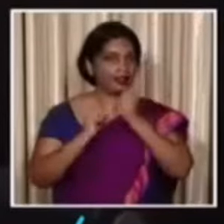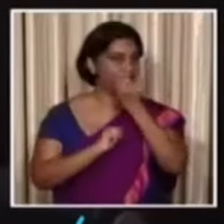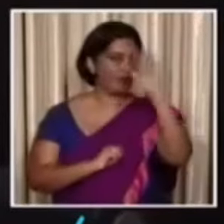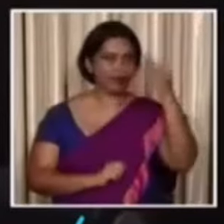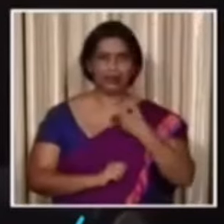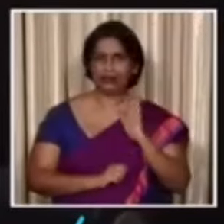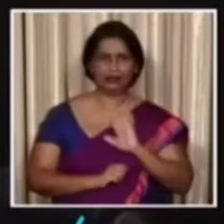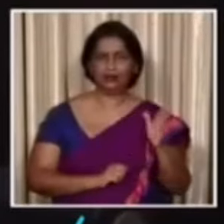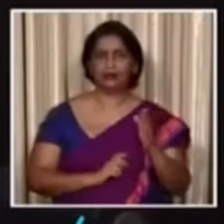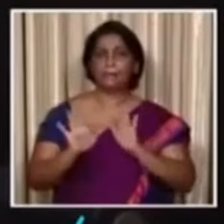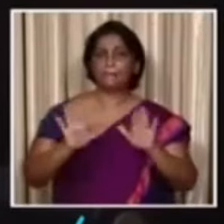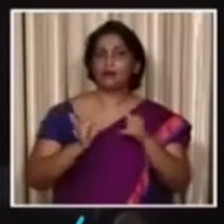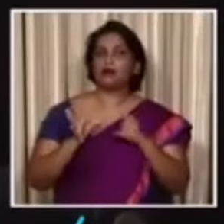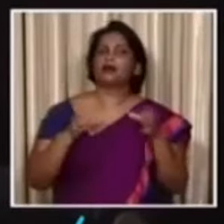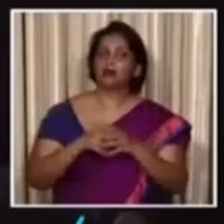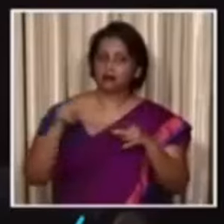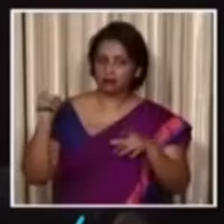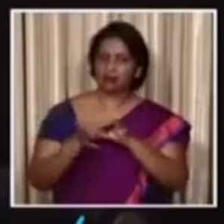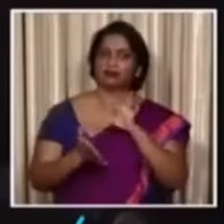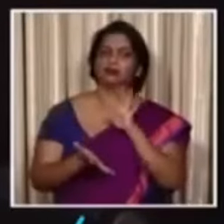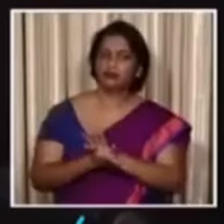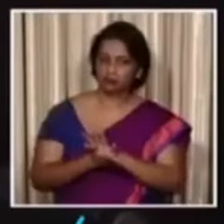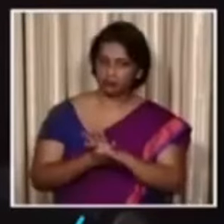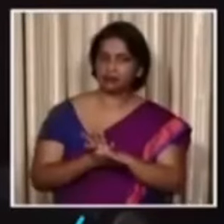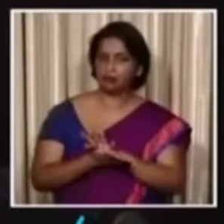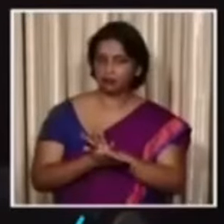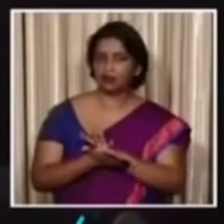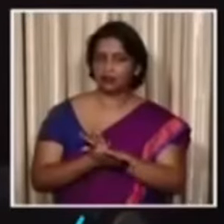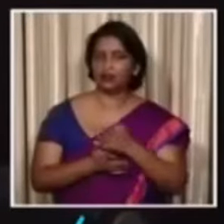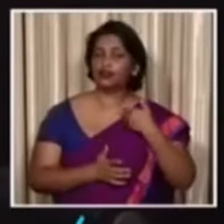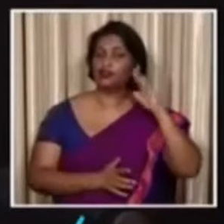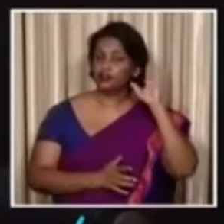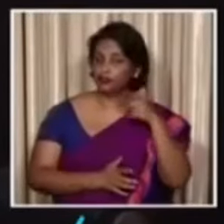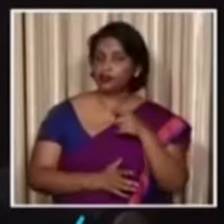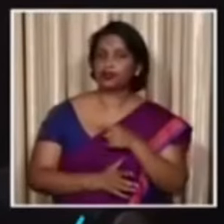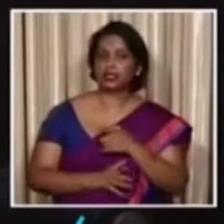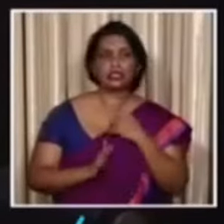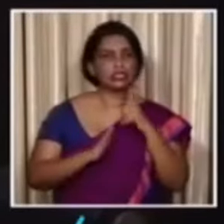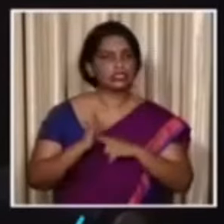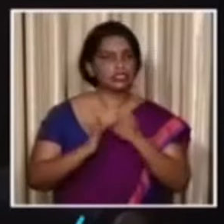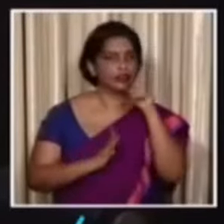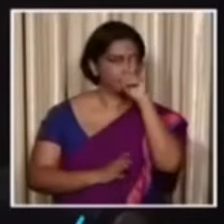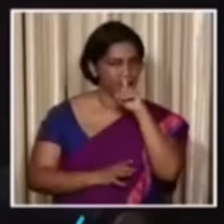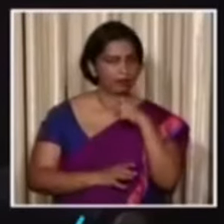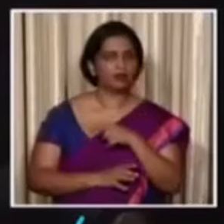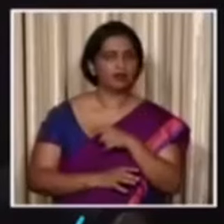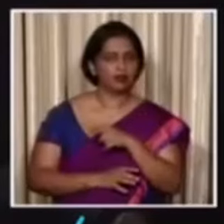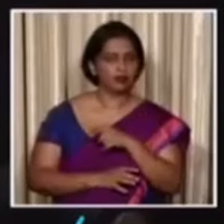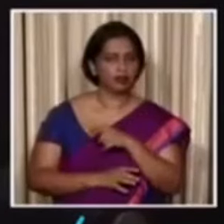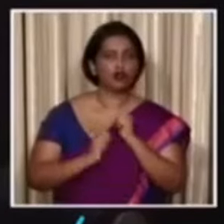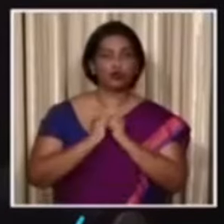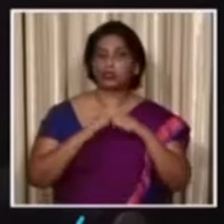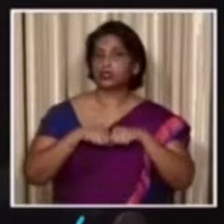නැහැ. ඒක පාලන අධිකාරිය විසින් ගත්ත තීන්දුවක්. විශේෂයෙන්ම ජනවාරි මාසයේ